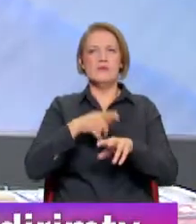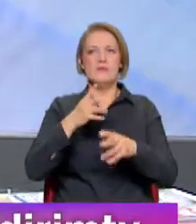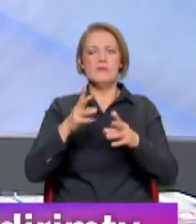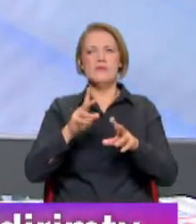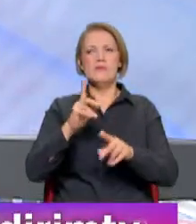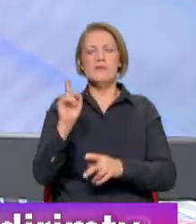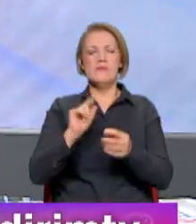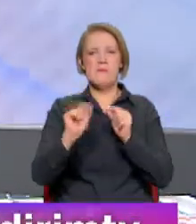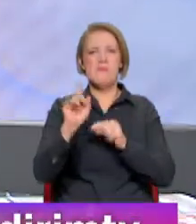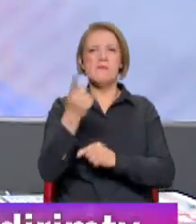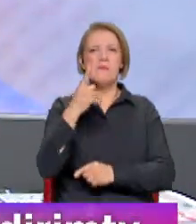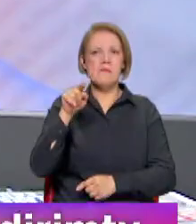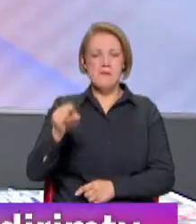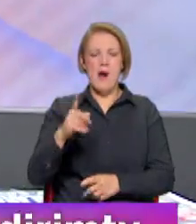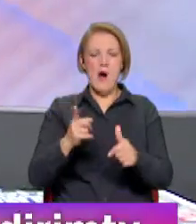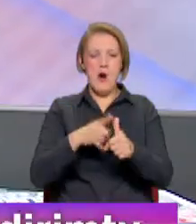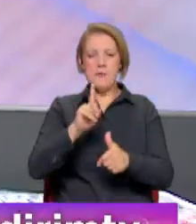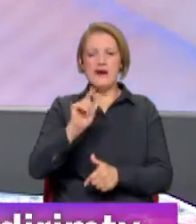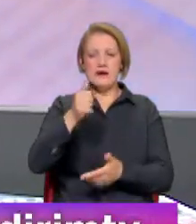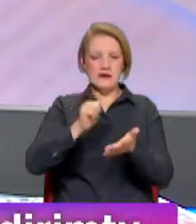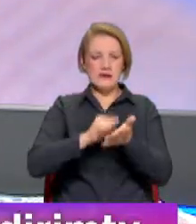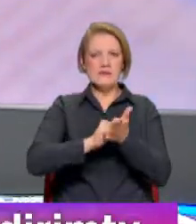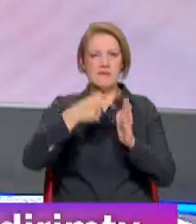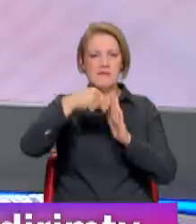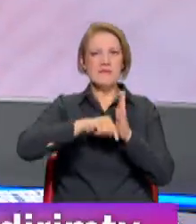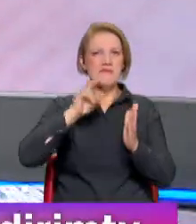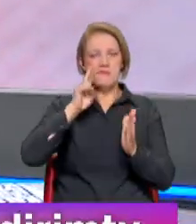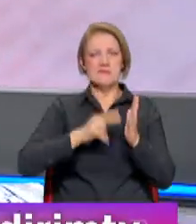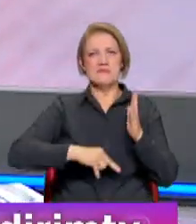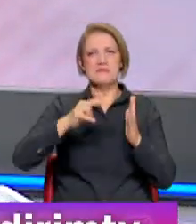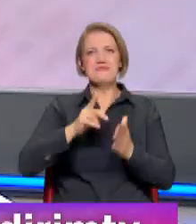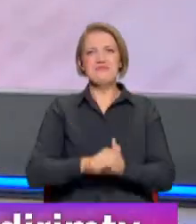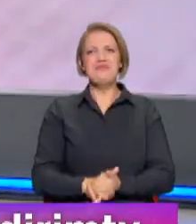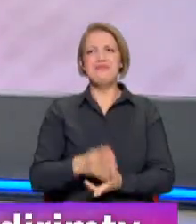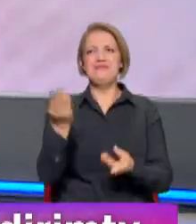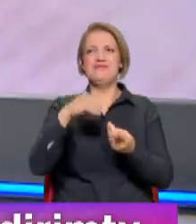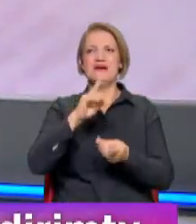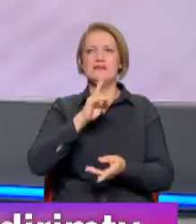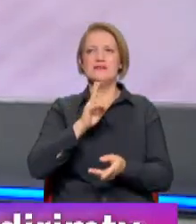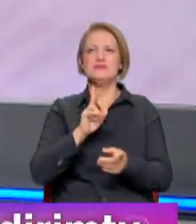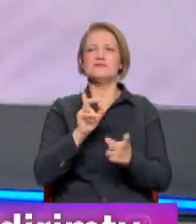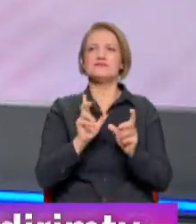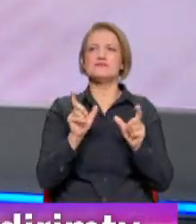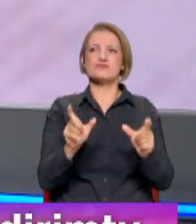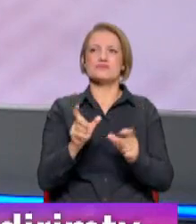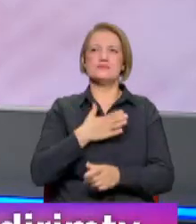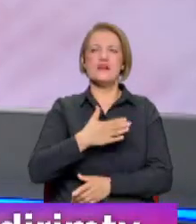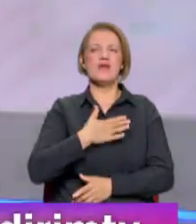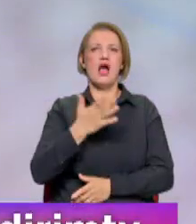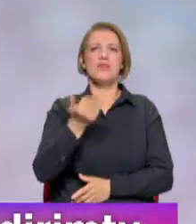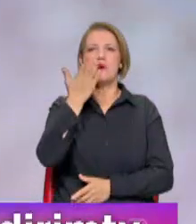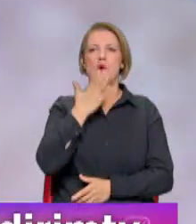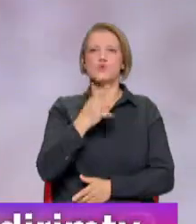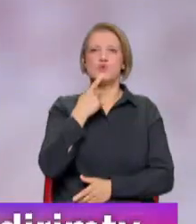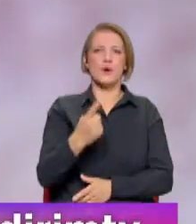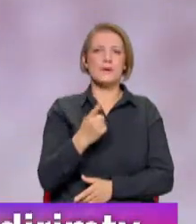ekonomi otoritelerinden. Ama önce Bir Gün gazetesindeki haberi paylaşacağım. Faiz kur kıskacı, nefes almak yok diyor Bir